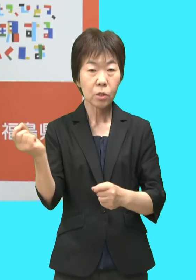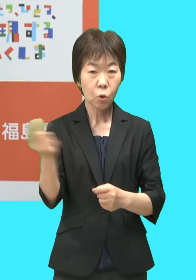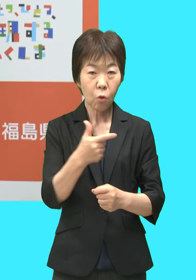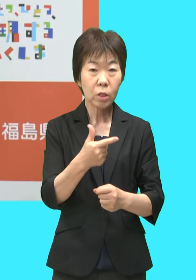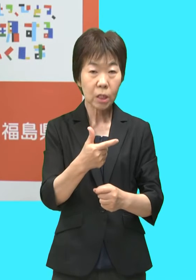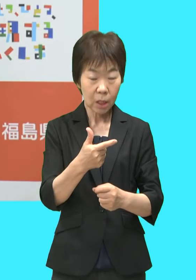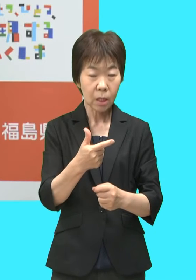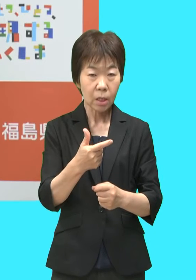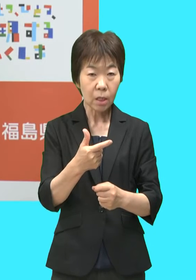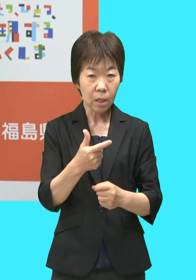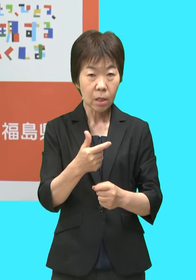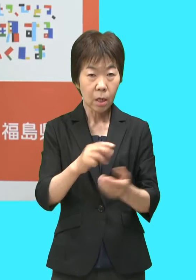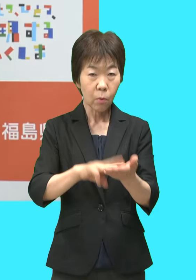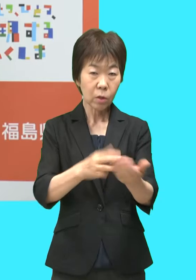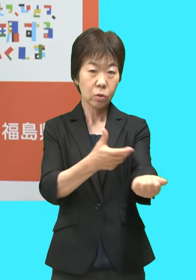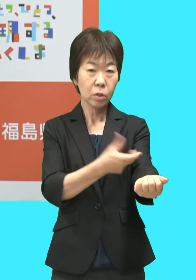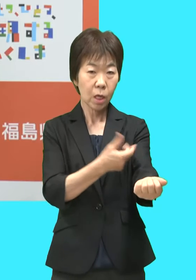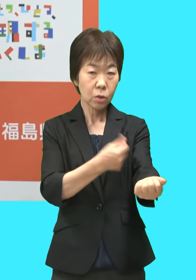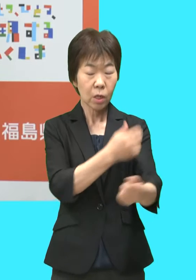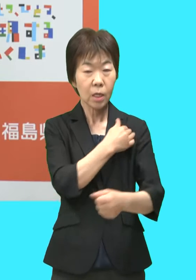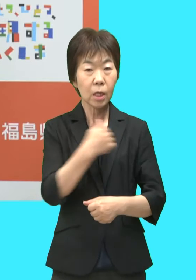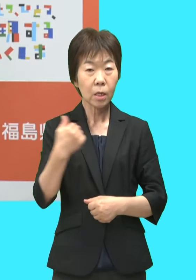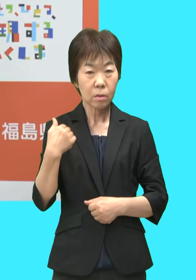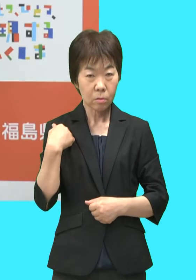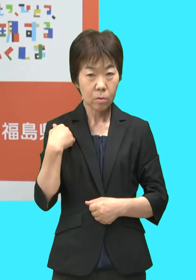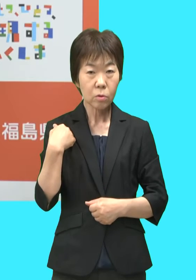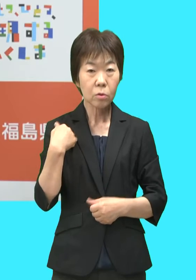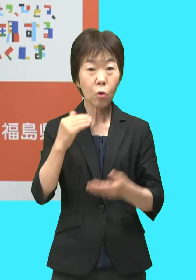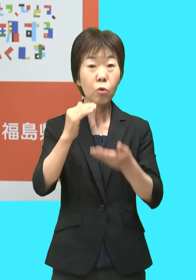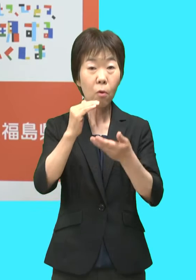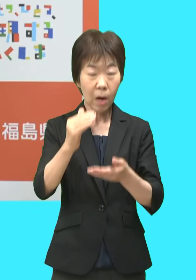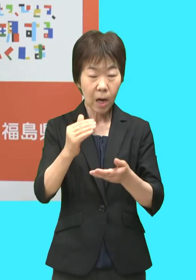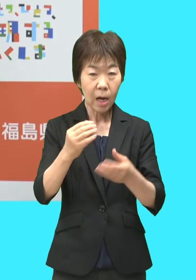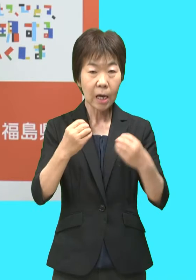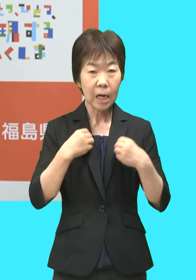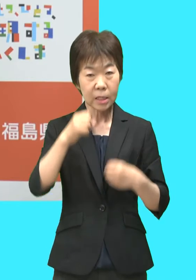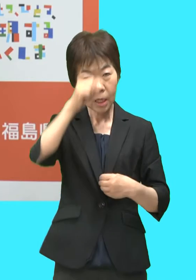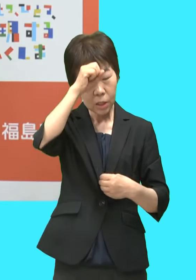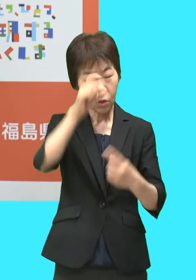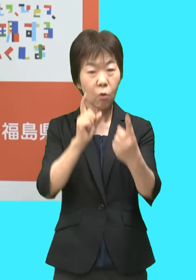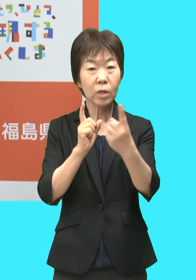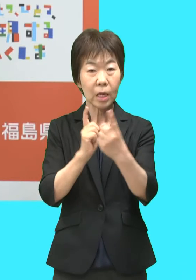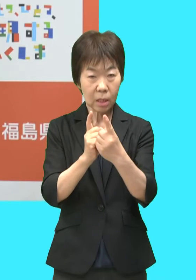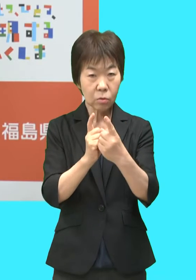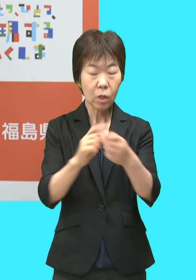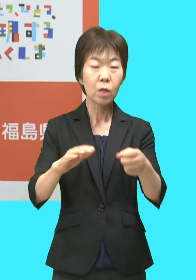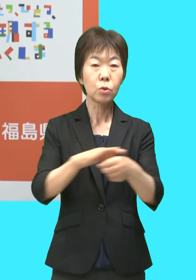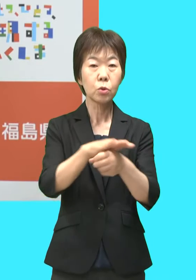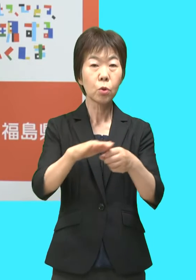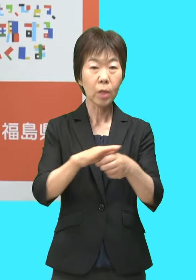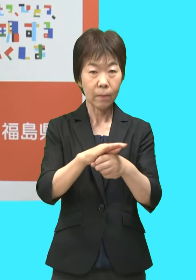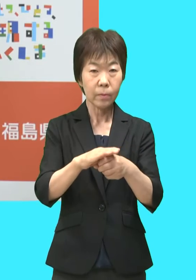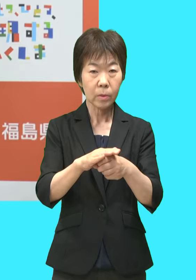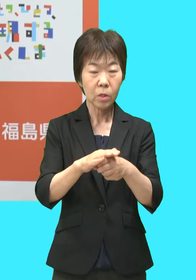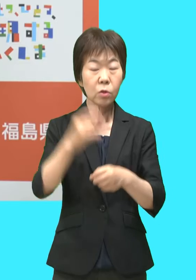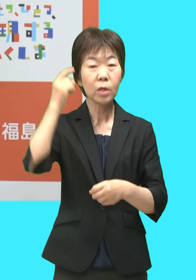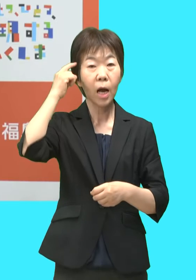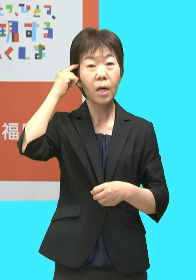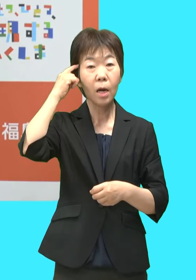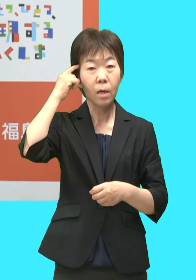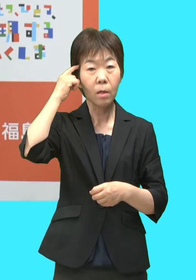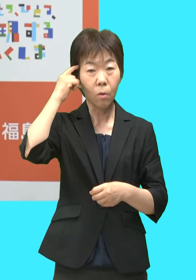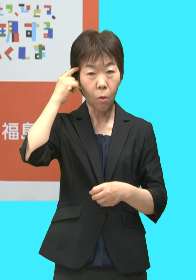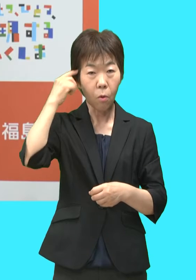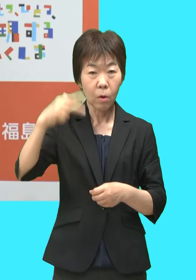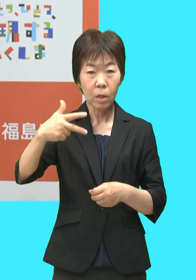ワクチンを接種できるようにすることが新型感染症対策にとって極めて重要だという認識を